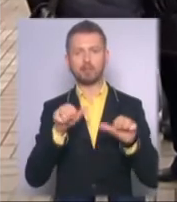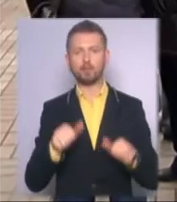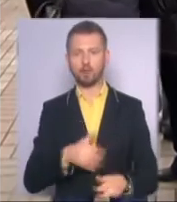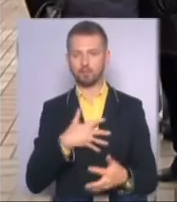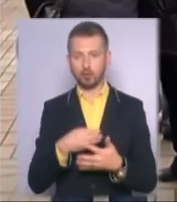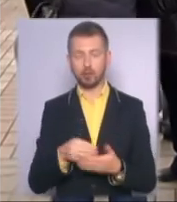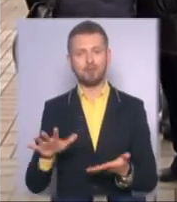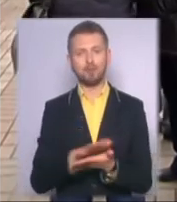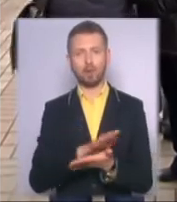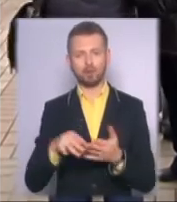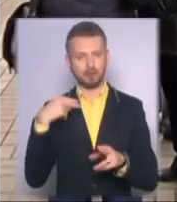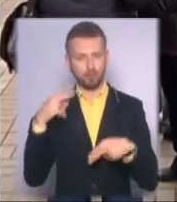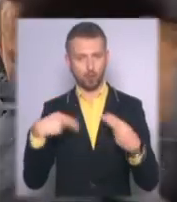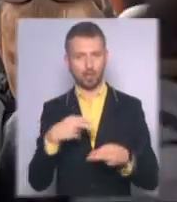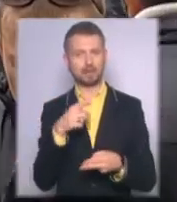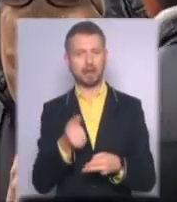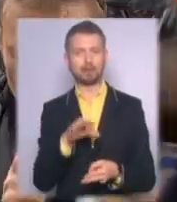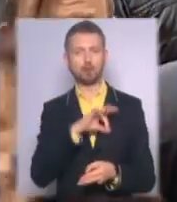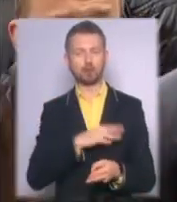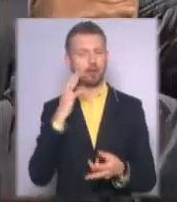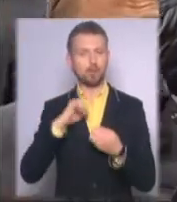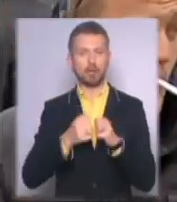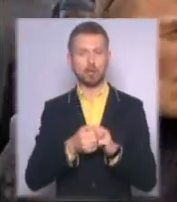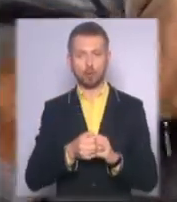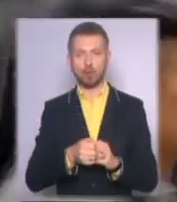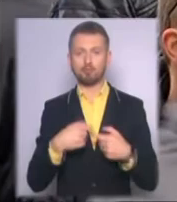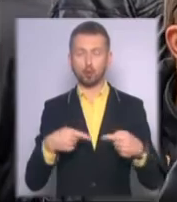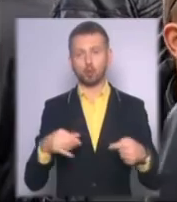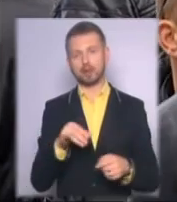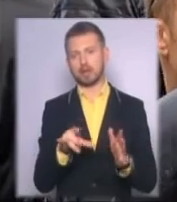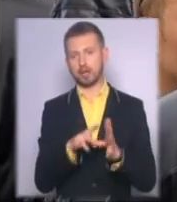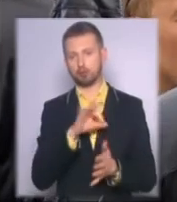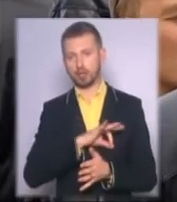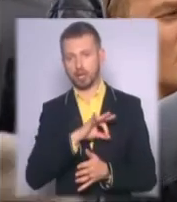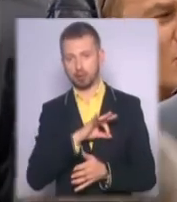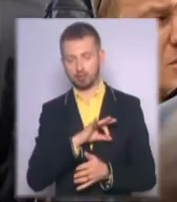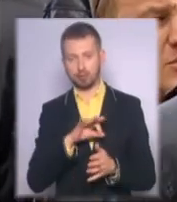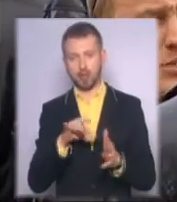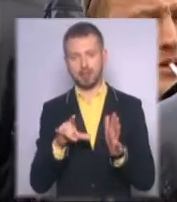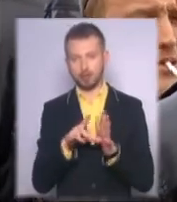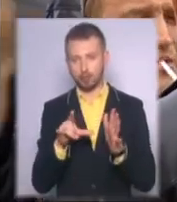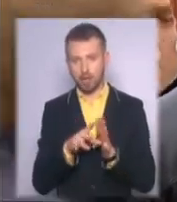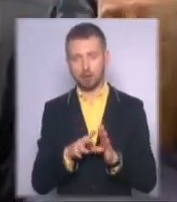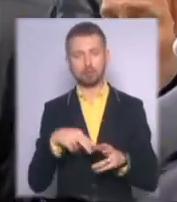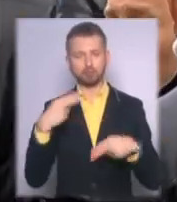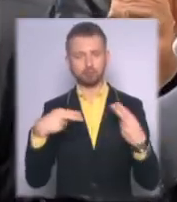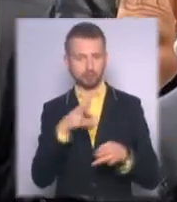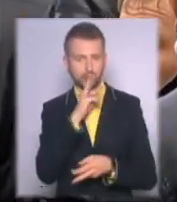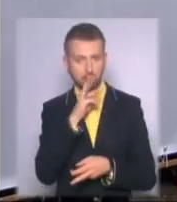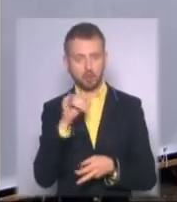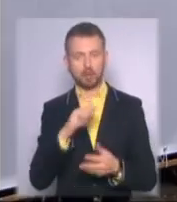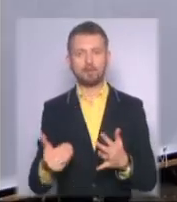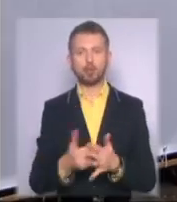борги за спожиту вугільну продукцію та електроенергію, погасити заборгованості по заробітній платі, а також відновити соціальні